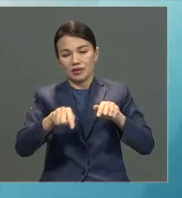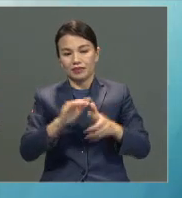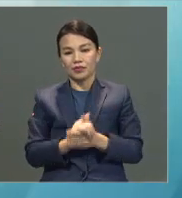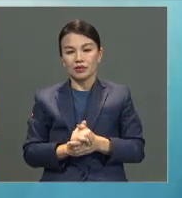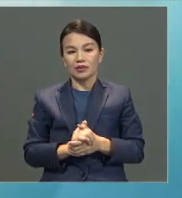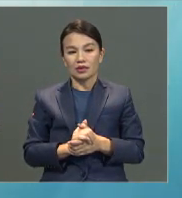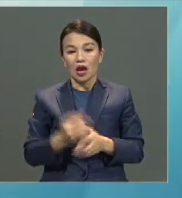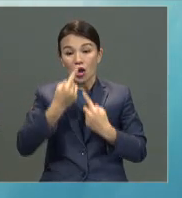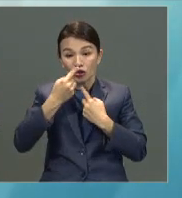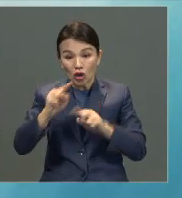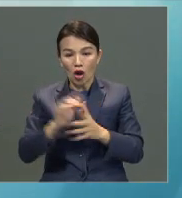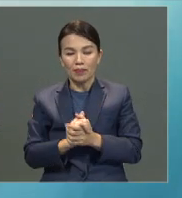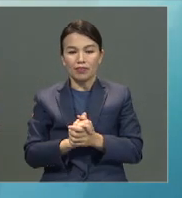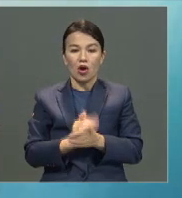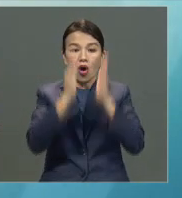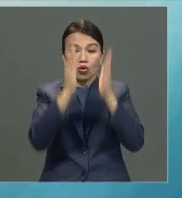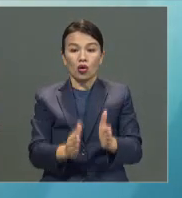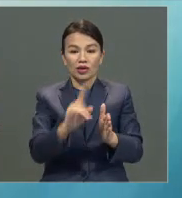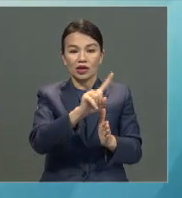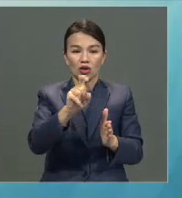วันไหนวันเวลาไหนนะครับโดยส่วนใหญ่แล้วนะครับใน192